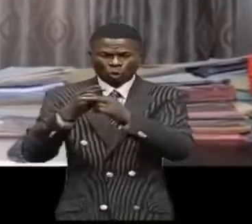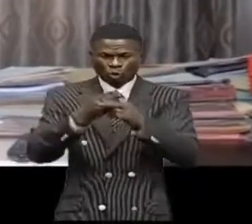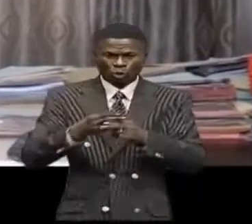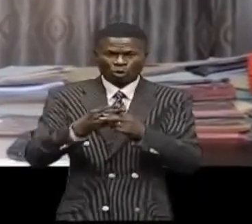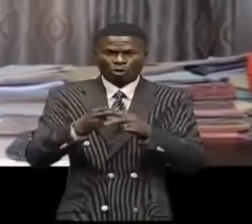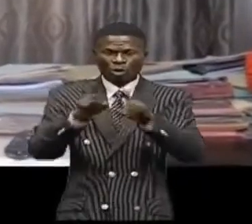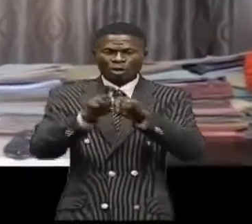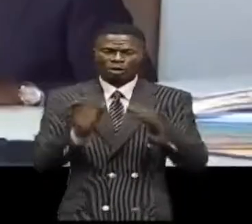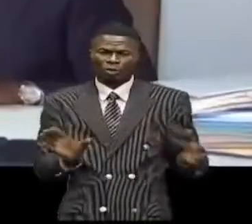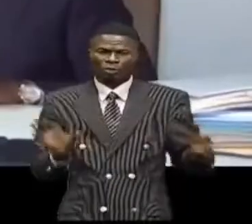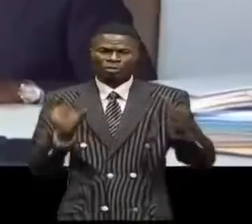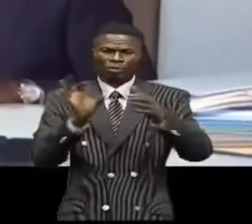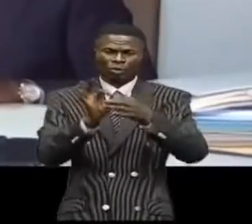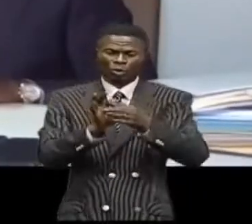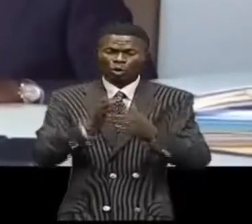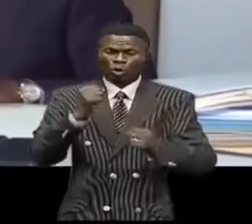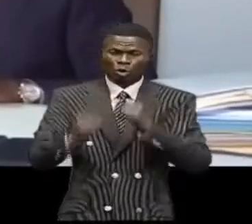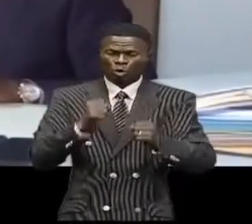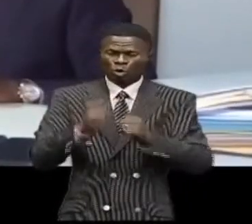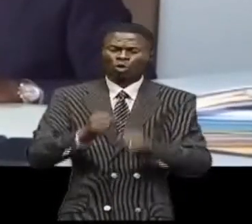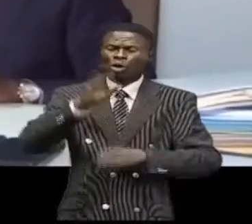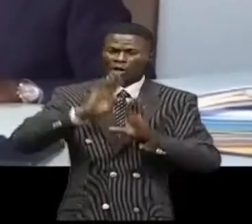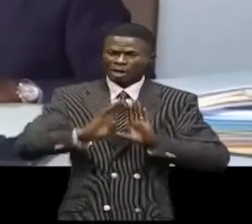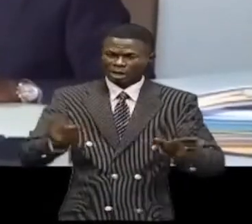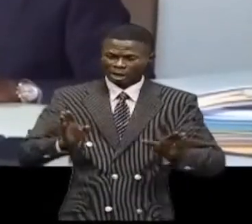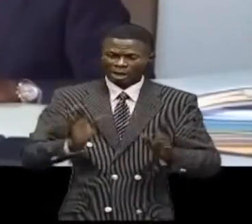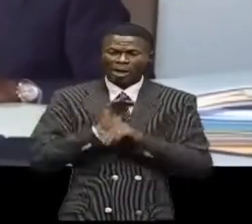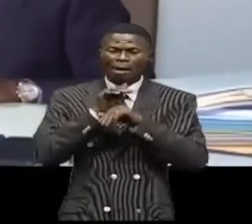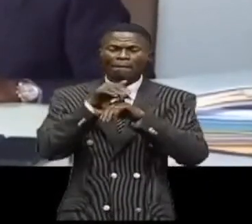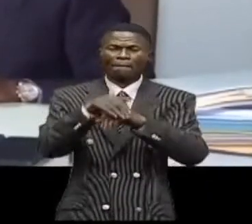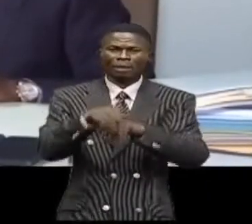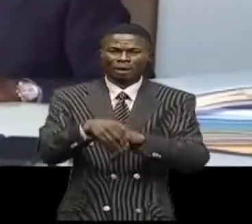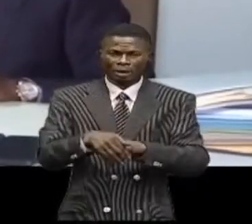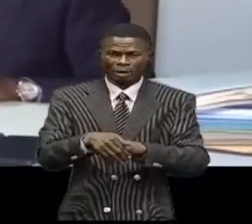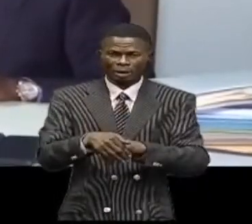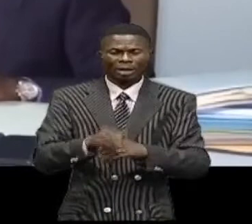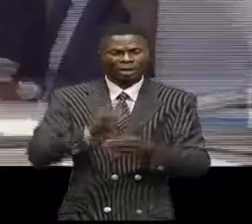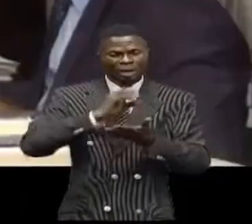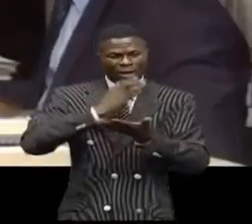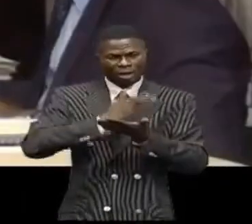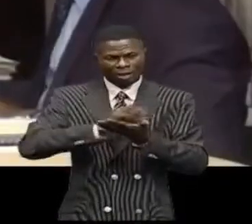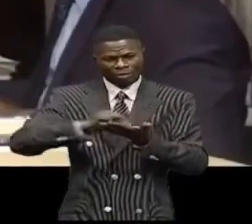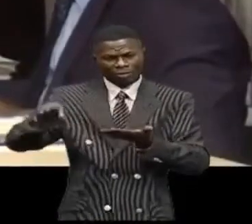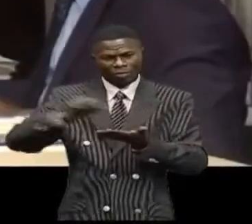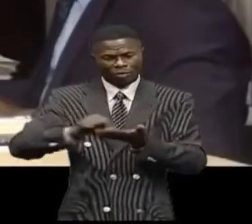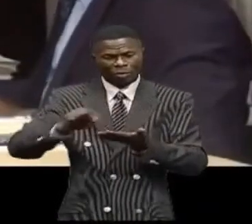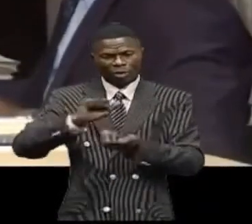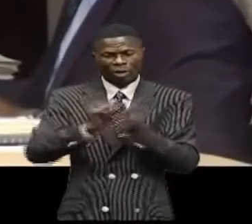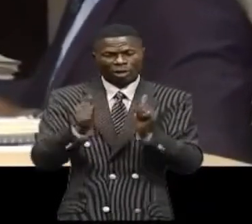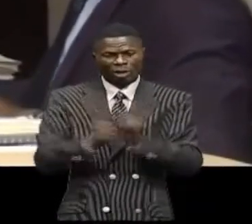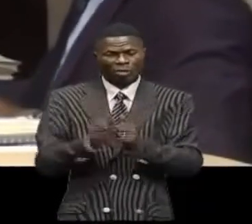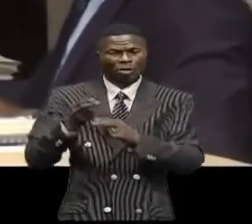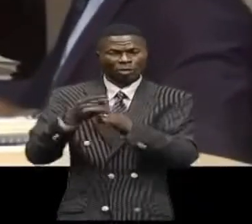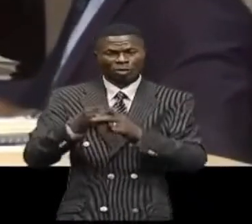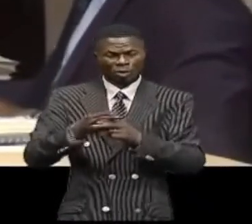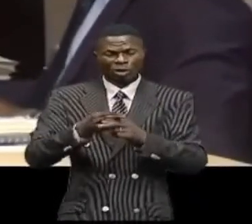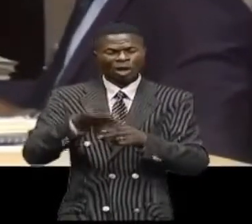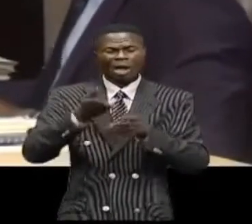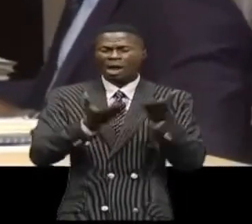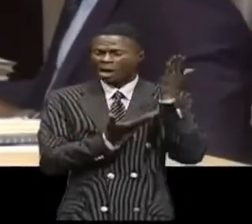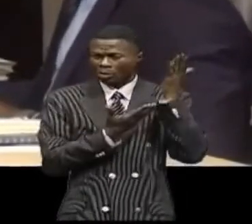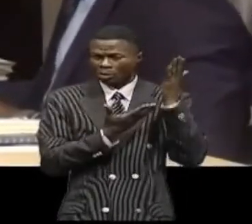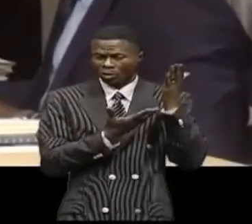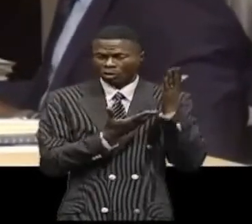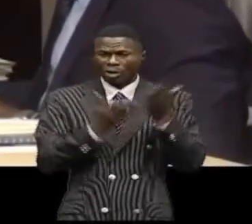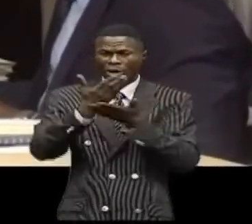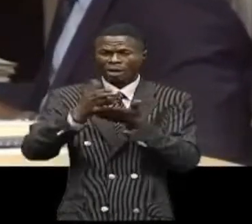de coordination des efforts susceptibles de contribuer à éliminer les causes profondes de problèmes sécuritaires majeurs dans